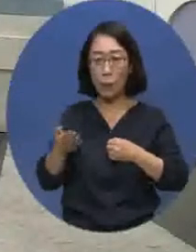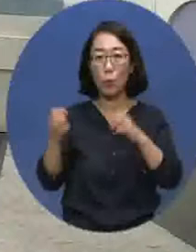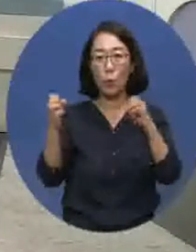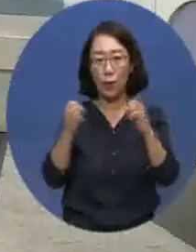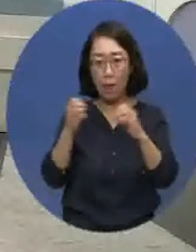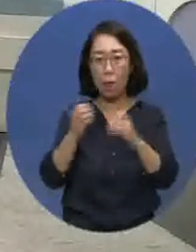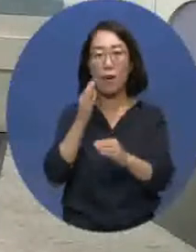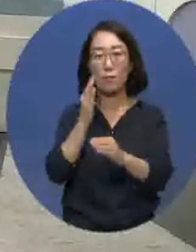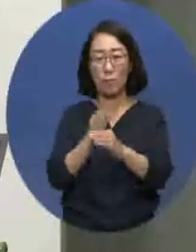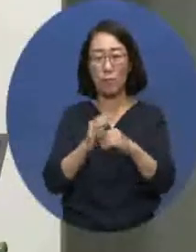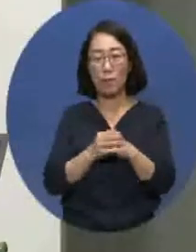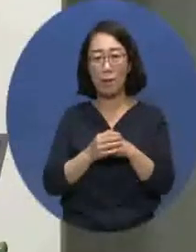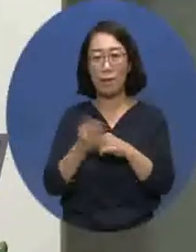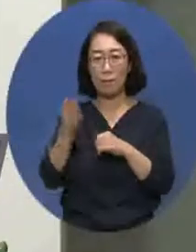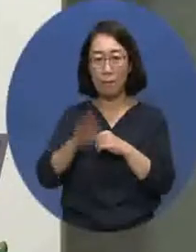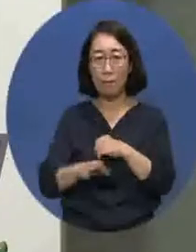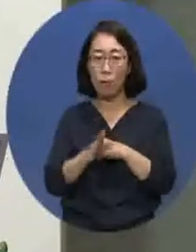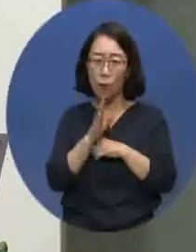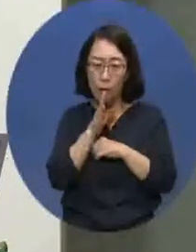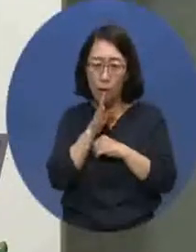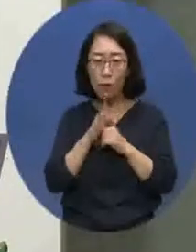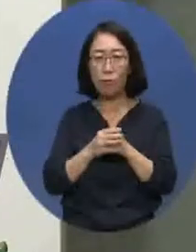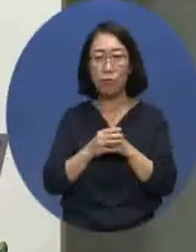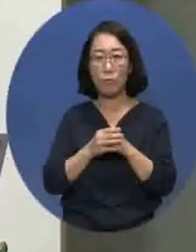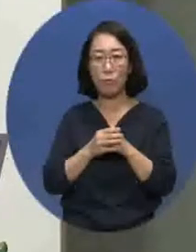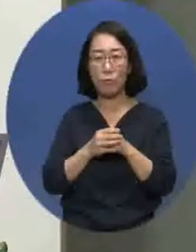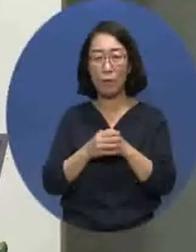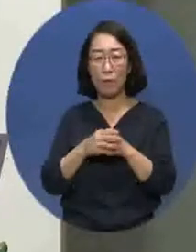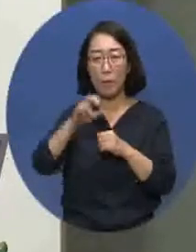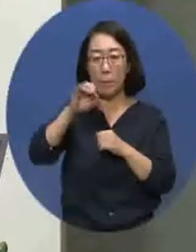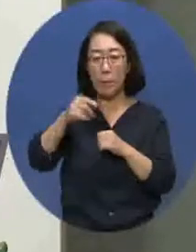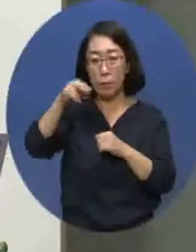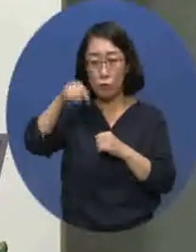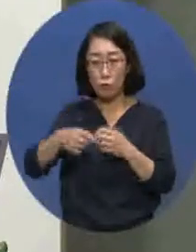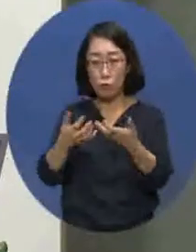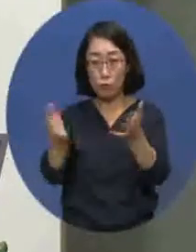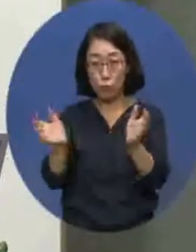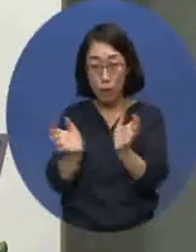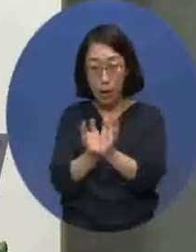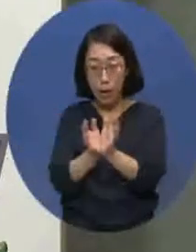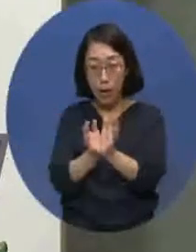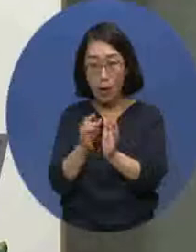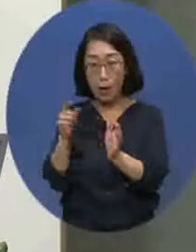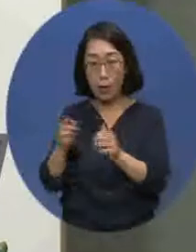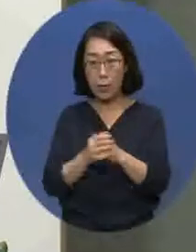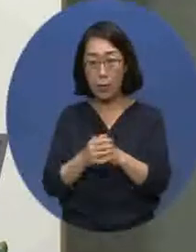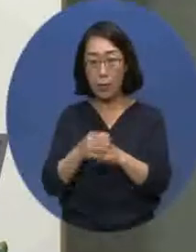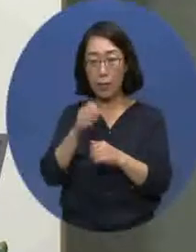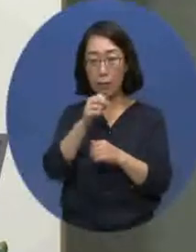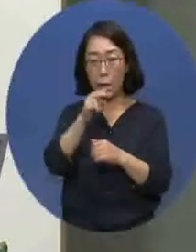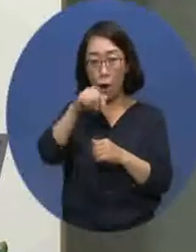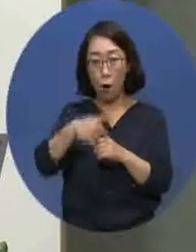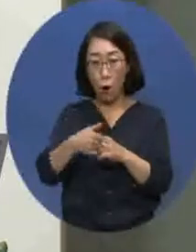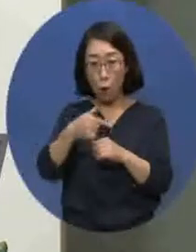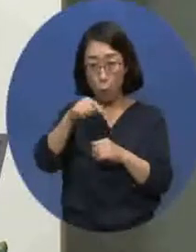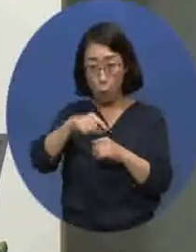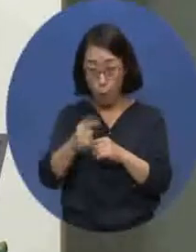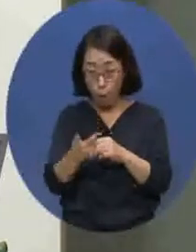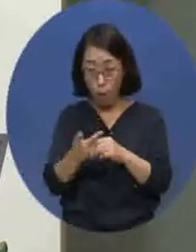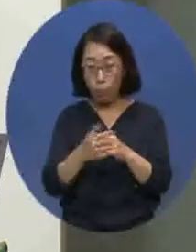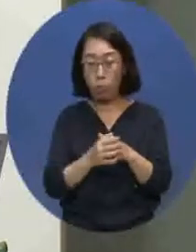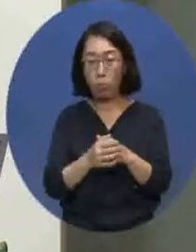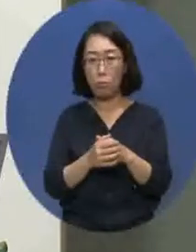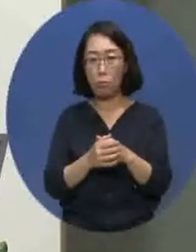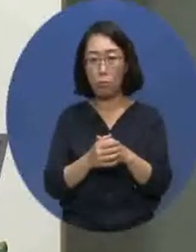있습니다 그런데 과연 이 더불어 민주당도 이 5권에 정당으로서 여당으로